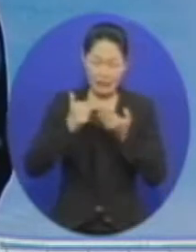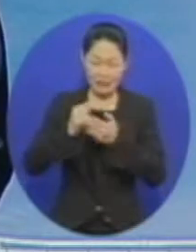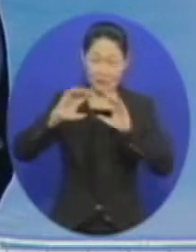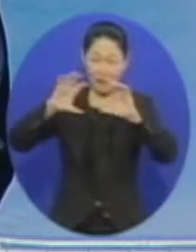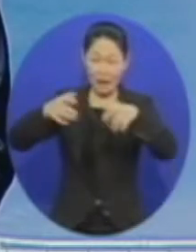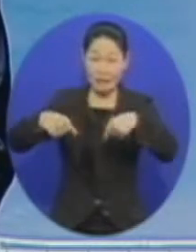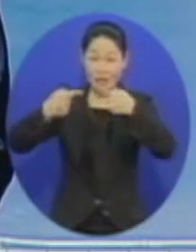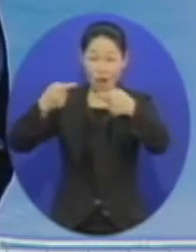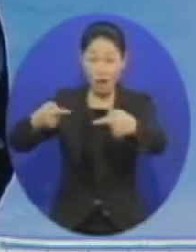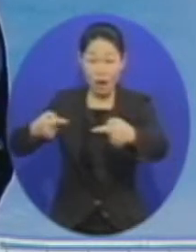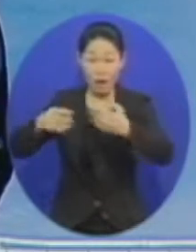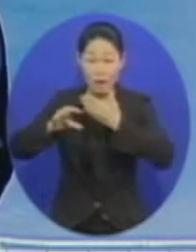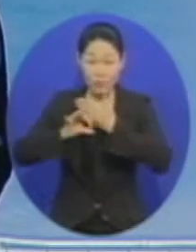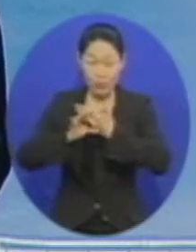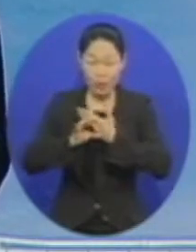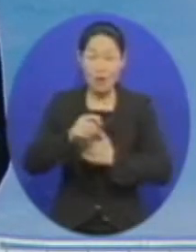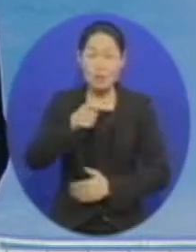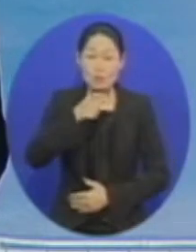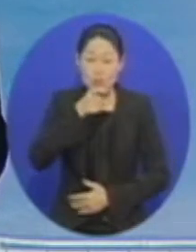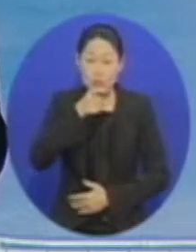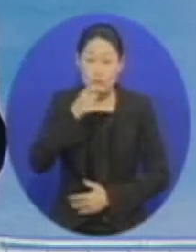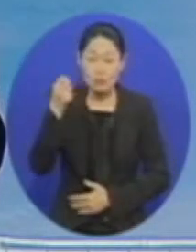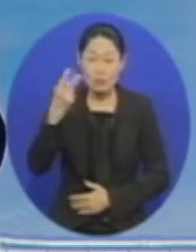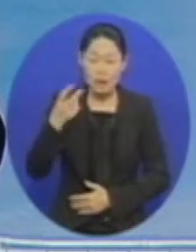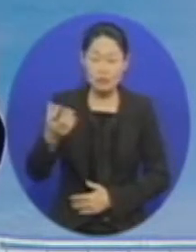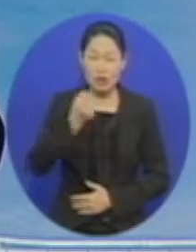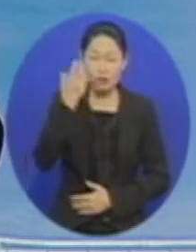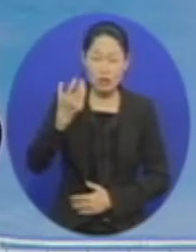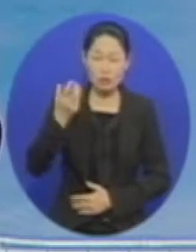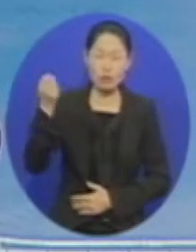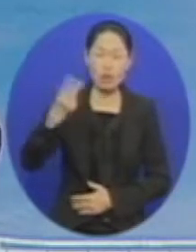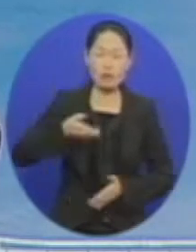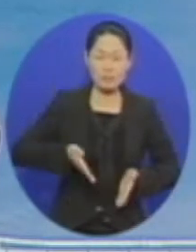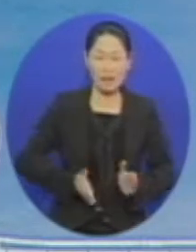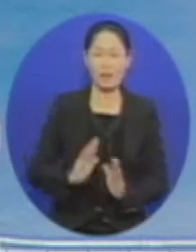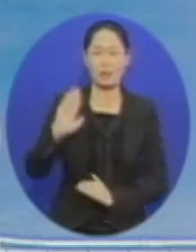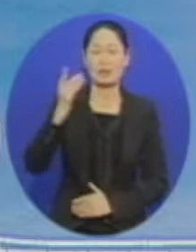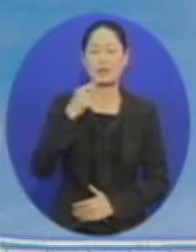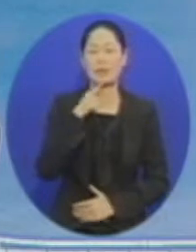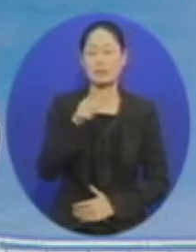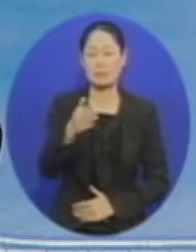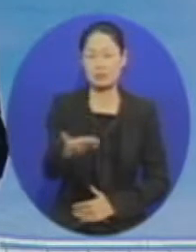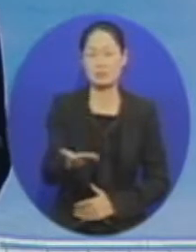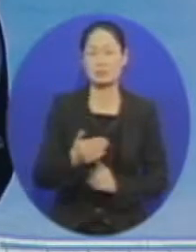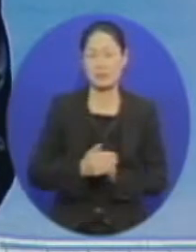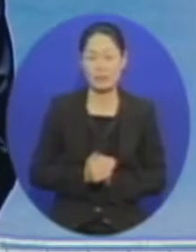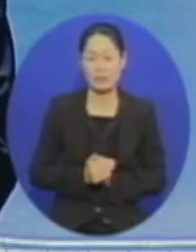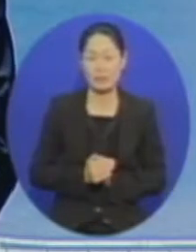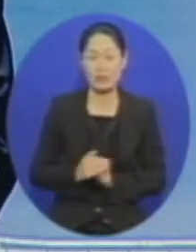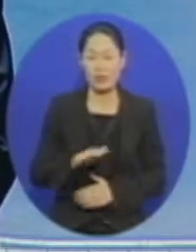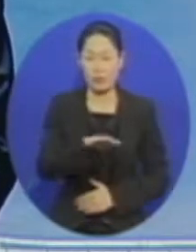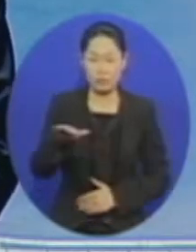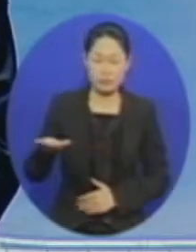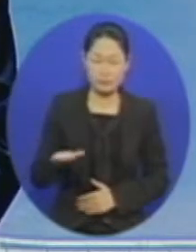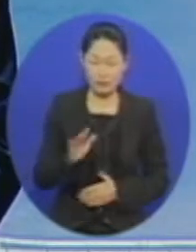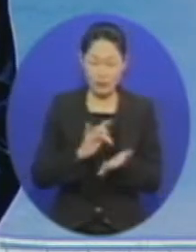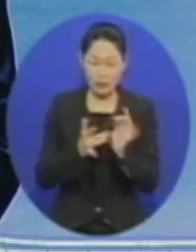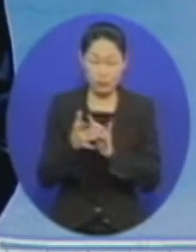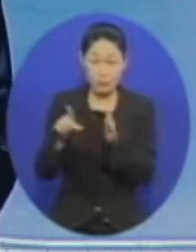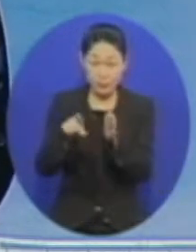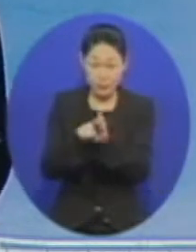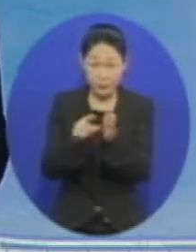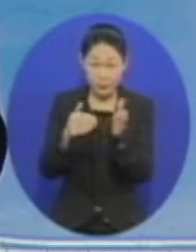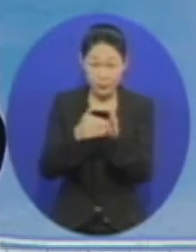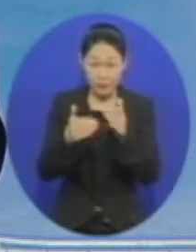들어가려면 물과 성령으로 거듭나야 한다고 말씀하셨습니다 여러분 예수 믿으셔도 쓰니